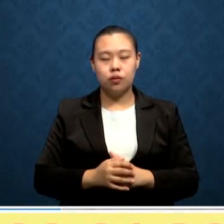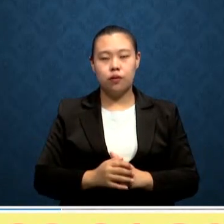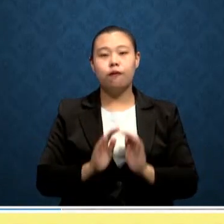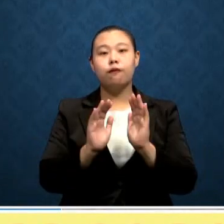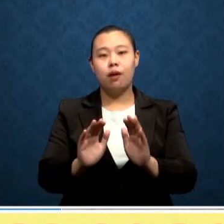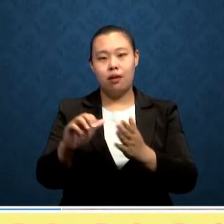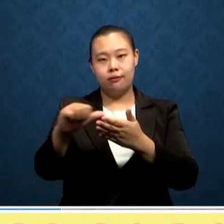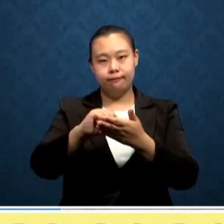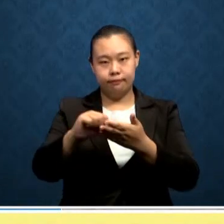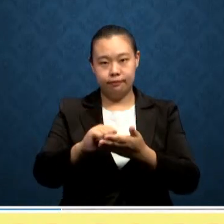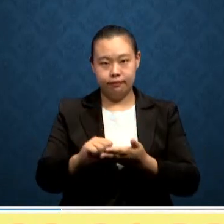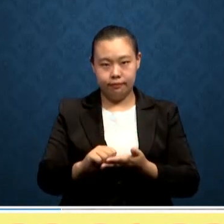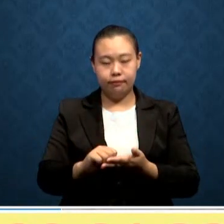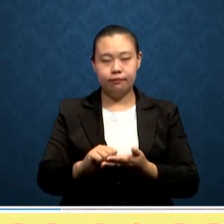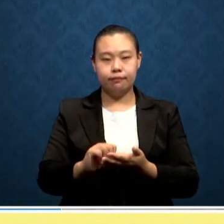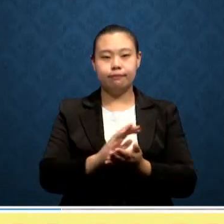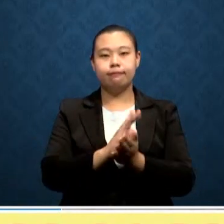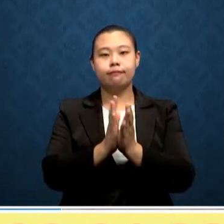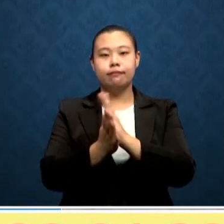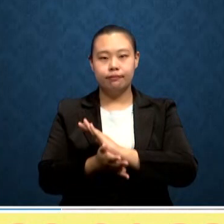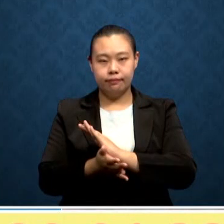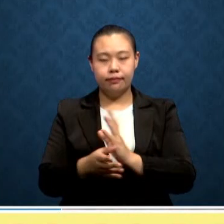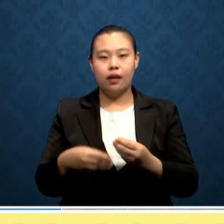ไขปรับใช้เพื่อให้ช